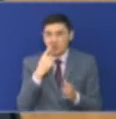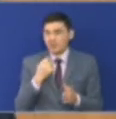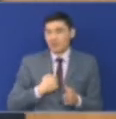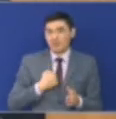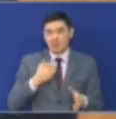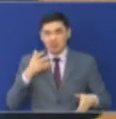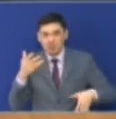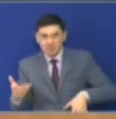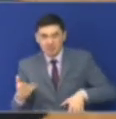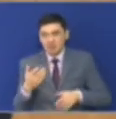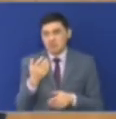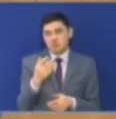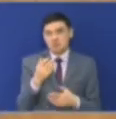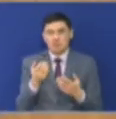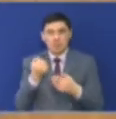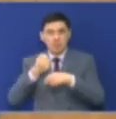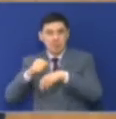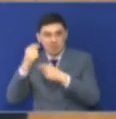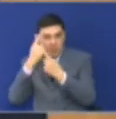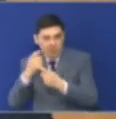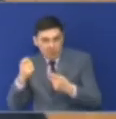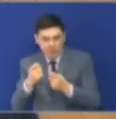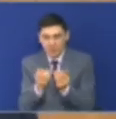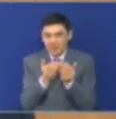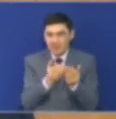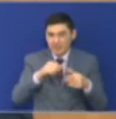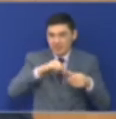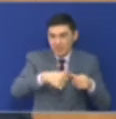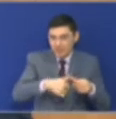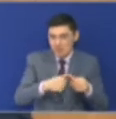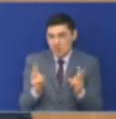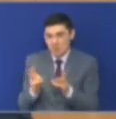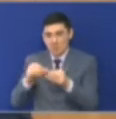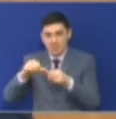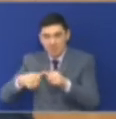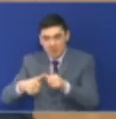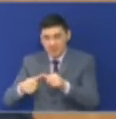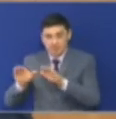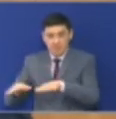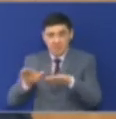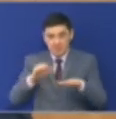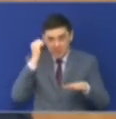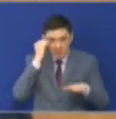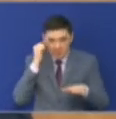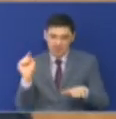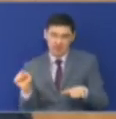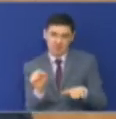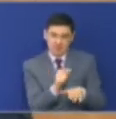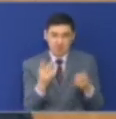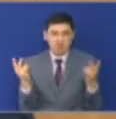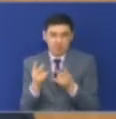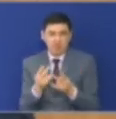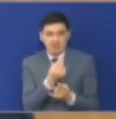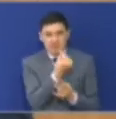ескерткіші, жеңіс хабаршысы, жас толы тостаған мәңгілік алау бар. Биыл ұлы жеңістің 75 жылдығы. Сондықтан аздаған